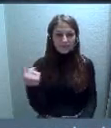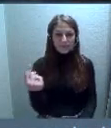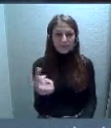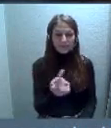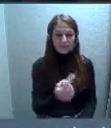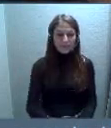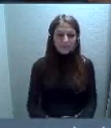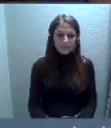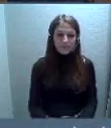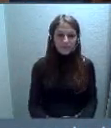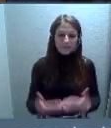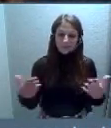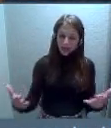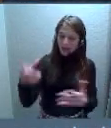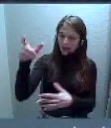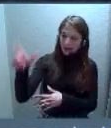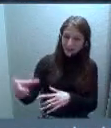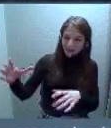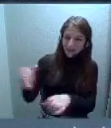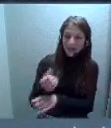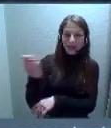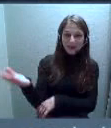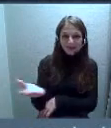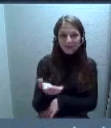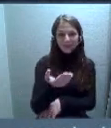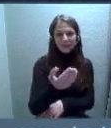Et voilà le lauréat.